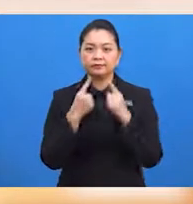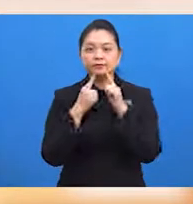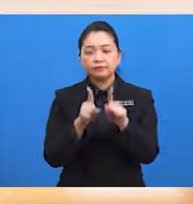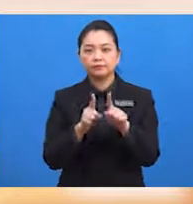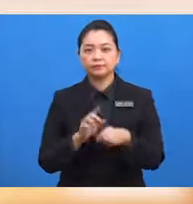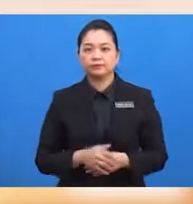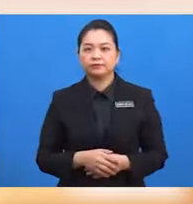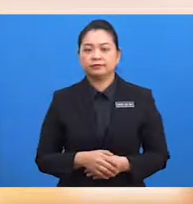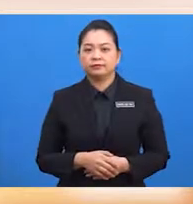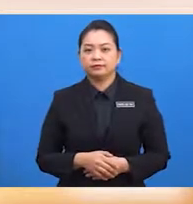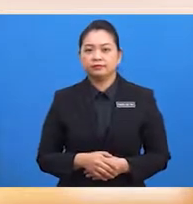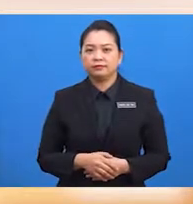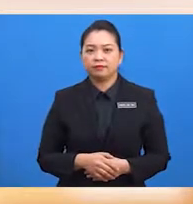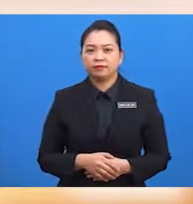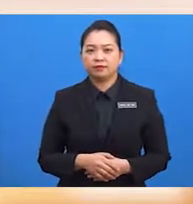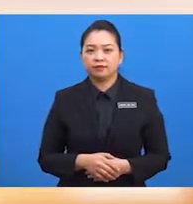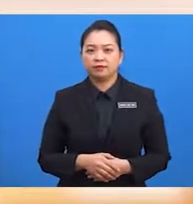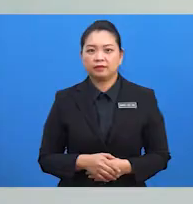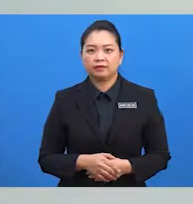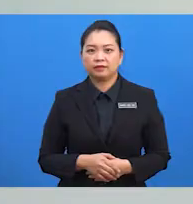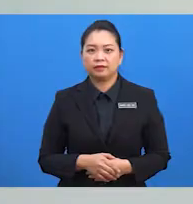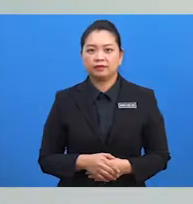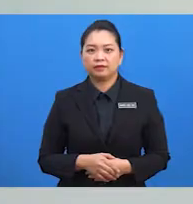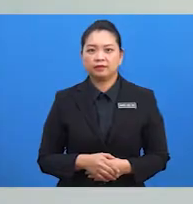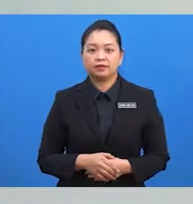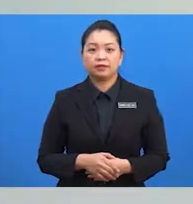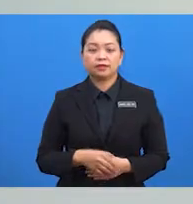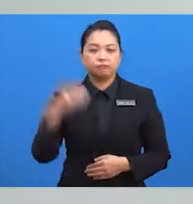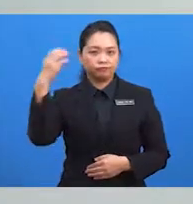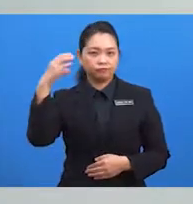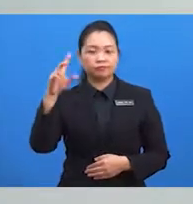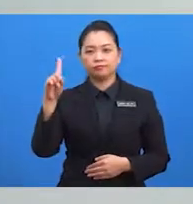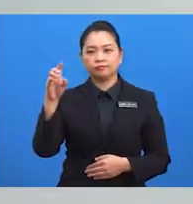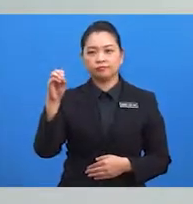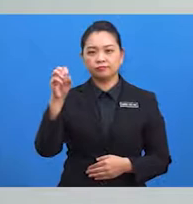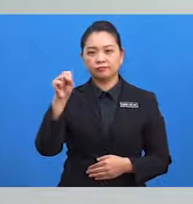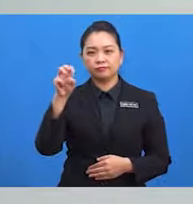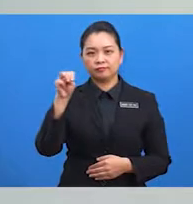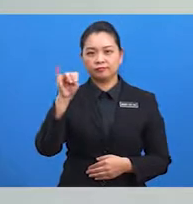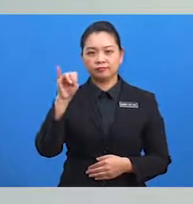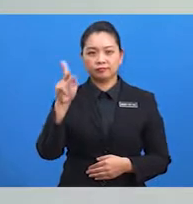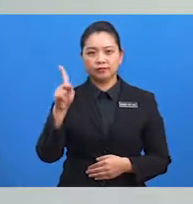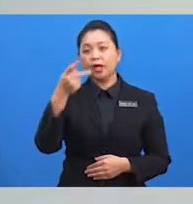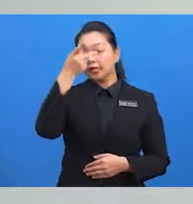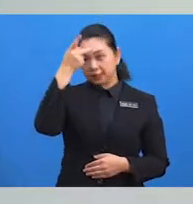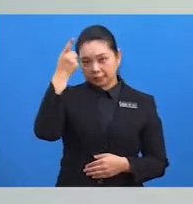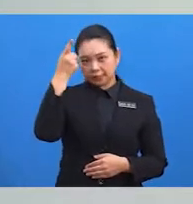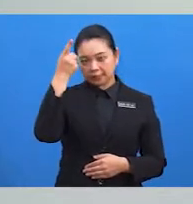Jopan gigi ilah sinaran Cosmic kerana